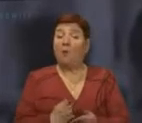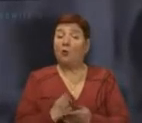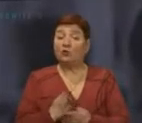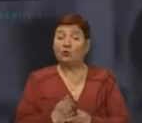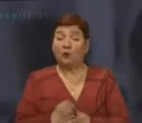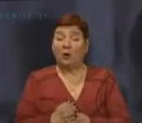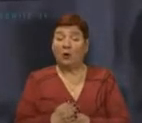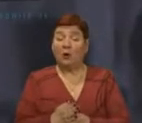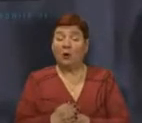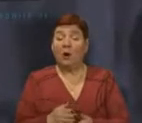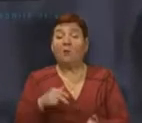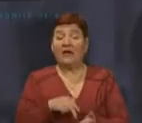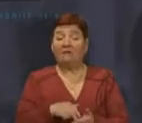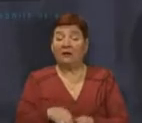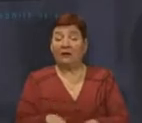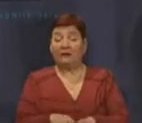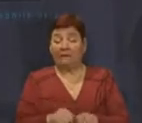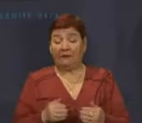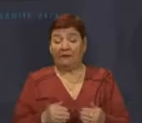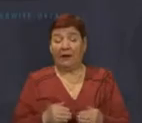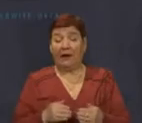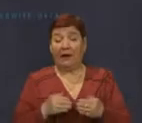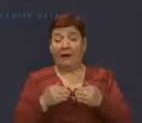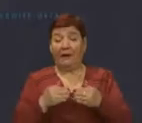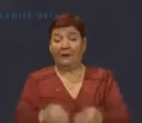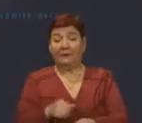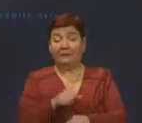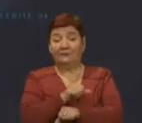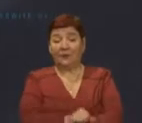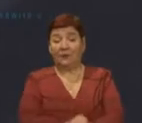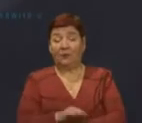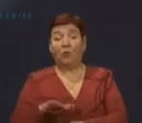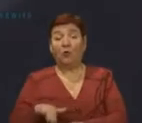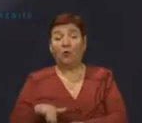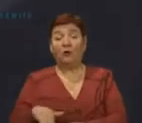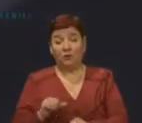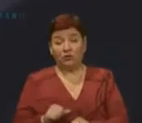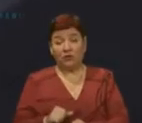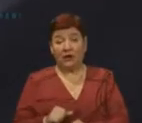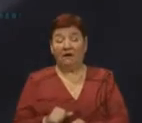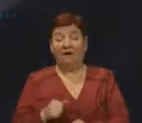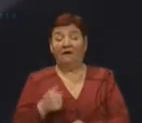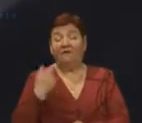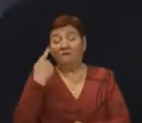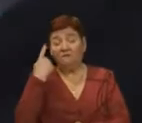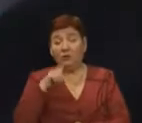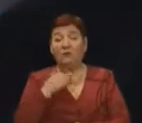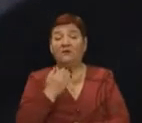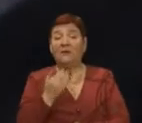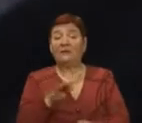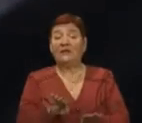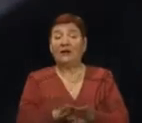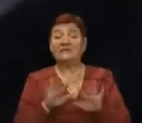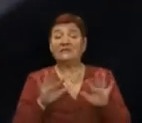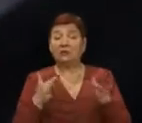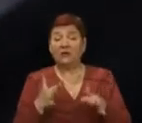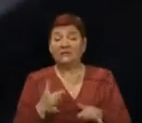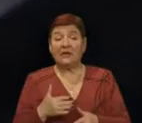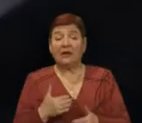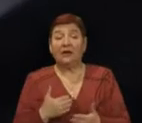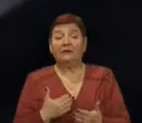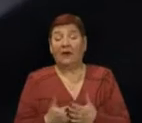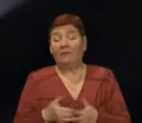можливо, поставили так на паузу, що потім можна буде сплатити. Чи відома вам ситуація така? Так,